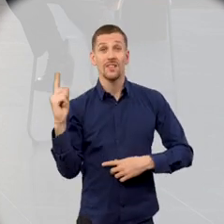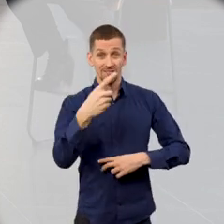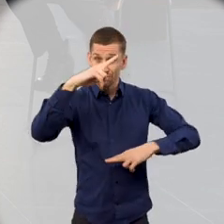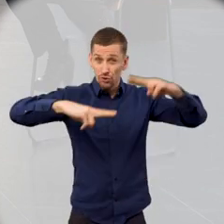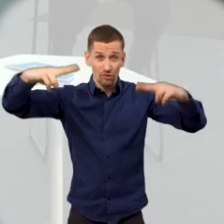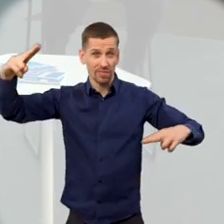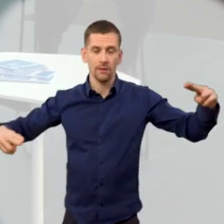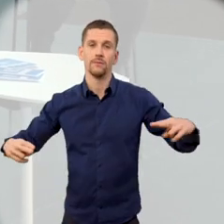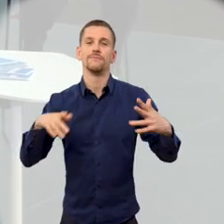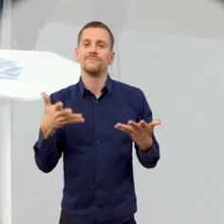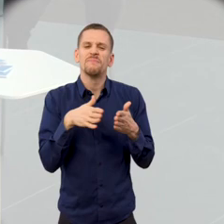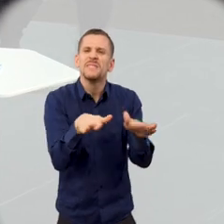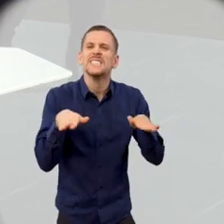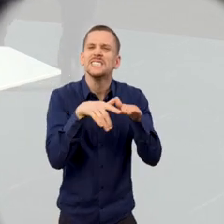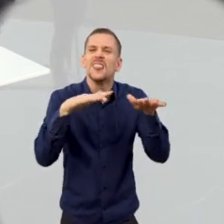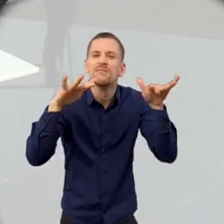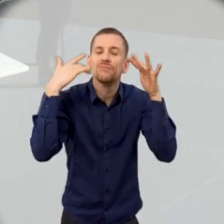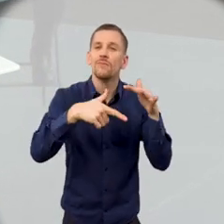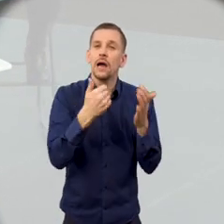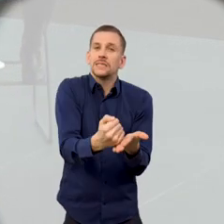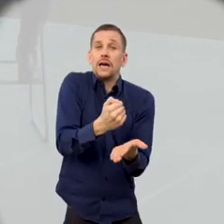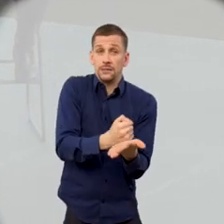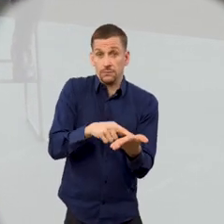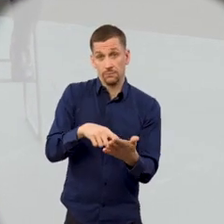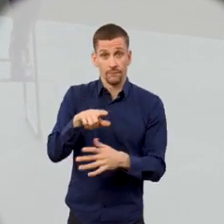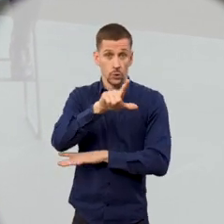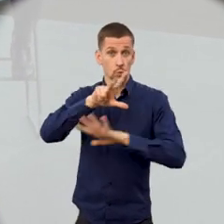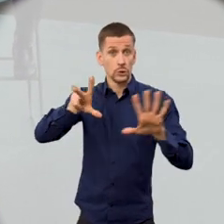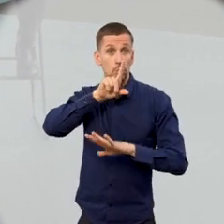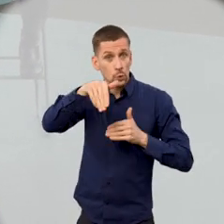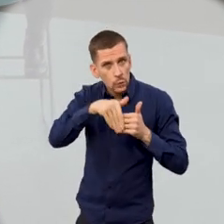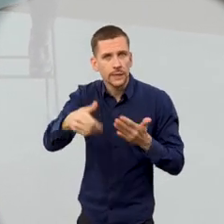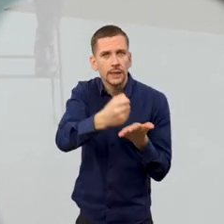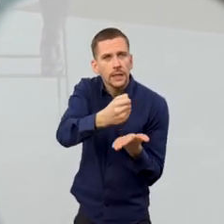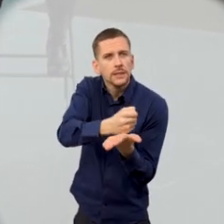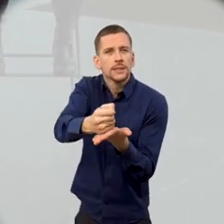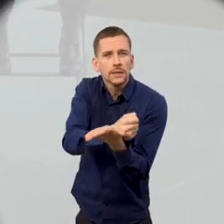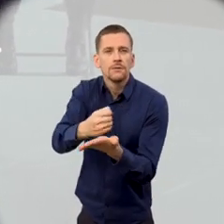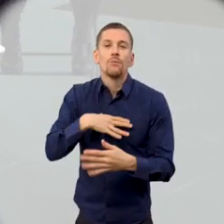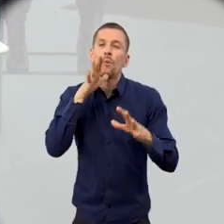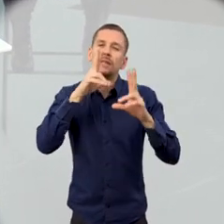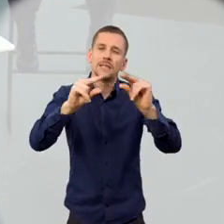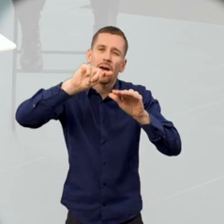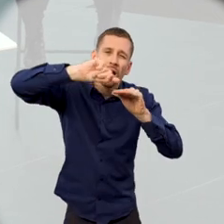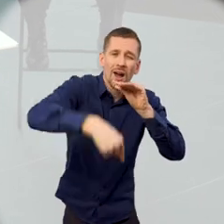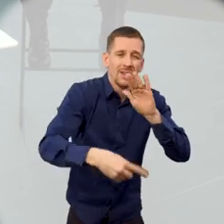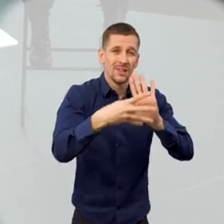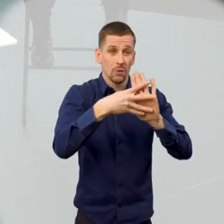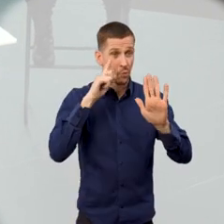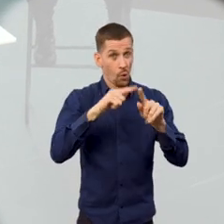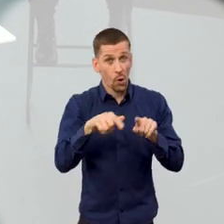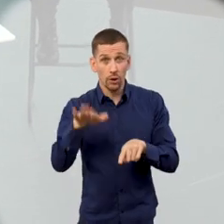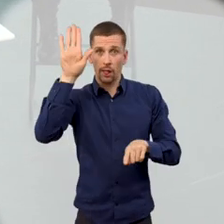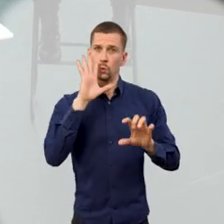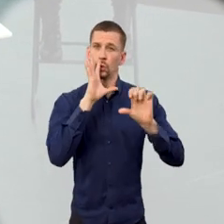décrivais tout à l'heure, bien sûr. Cette piscine, donc, c'est 28 jours de test. Et alors, je ne peux pas vous dévoiler les critères exacts puisqu'on en fait un grand mystère. Ça fait